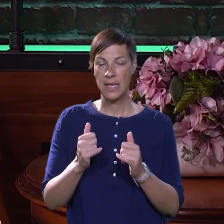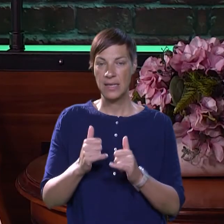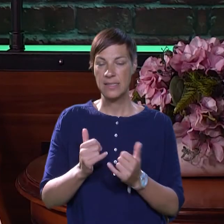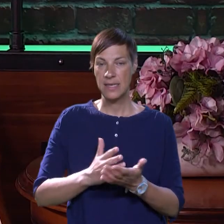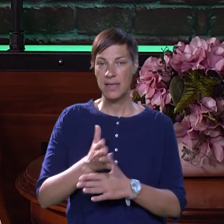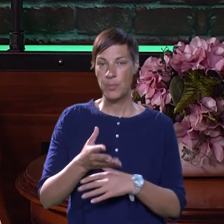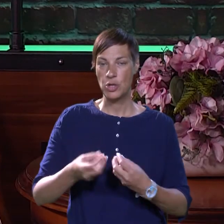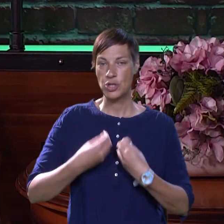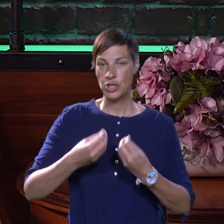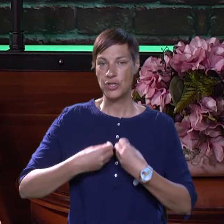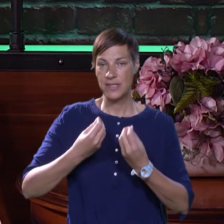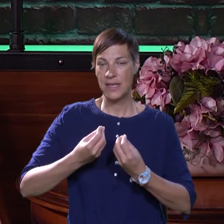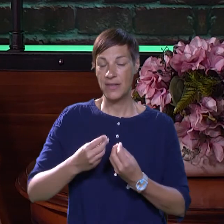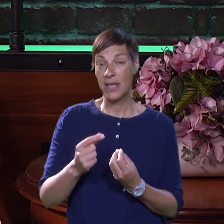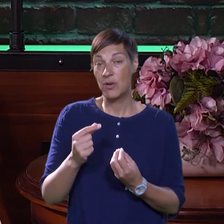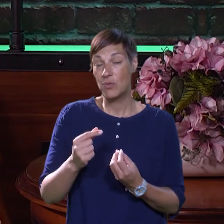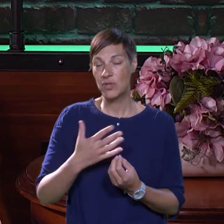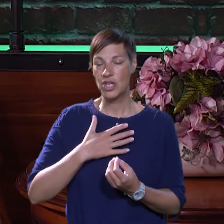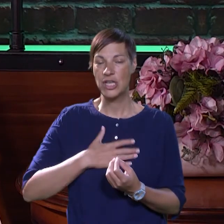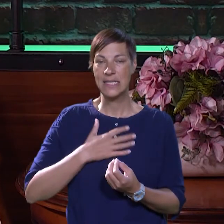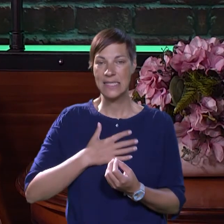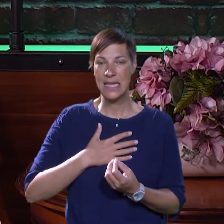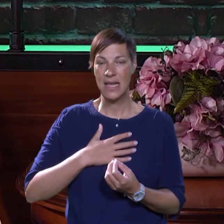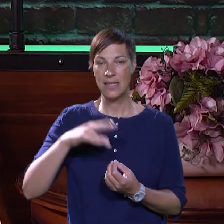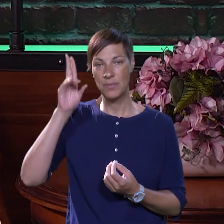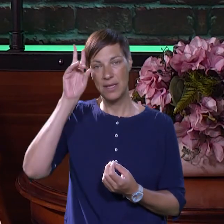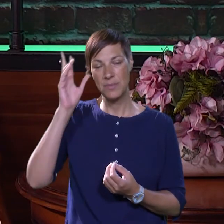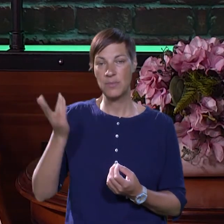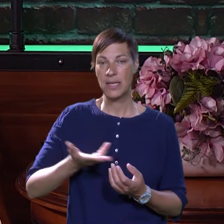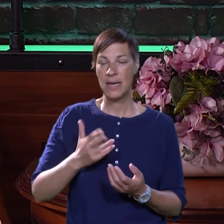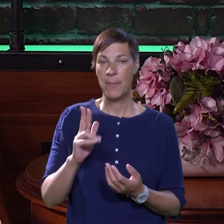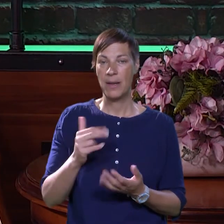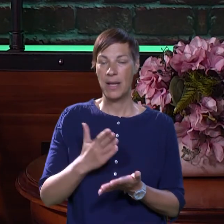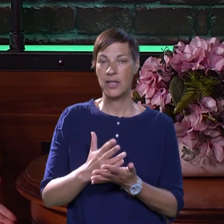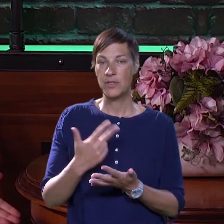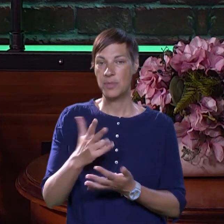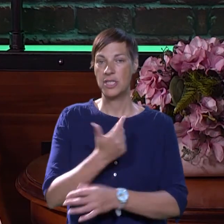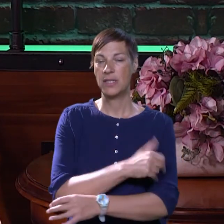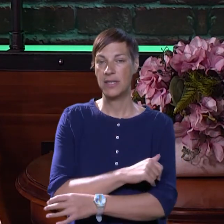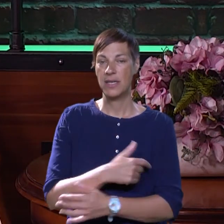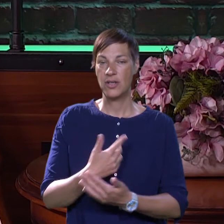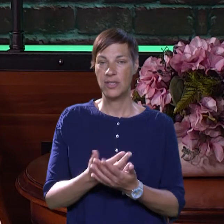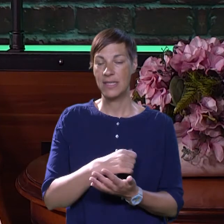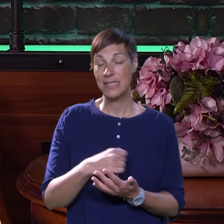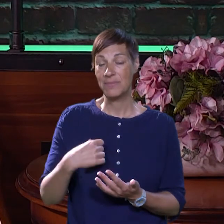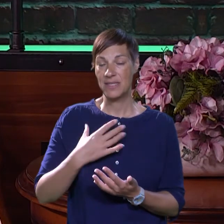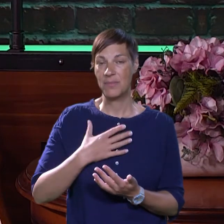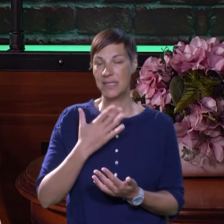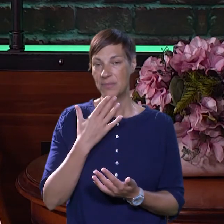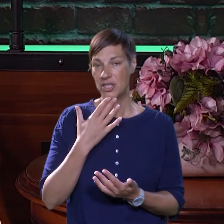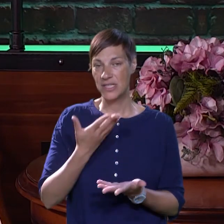Sad je prošlo još jedno savjetovanje i uskoro se nadamo da bismo ga trebali imati, ali to već pričam 3 godine, tako da više sama